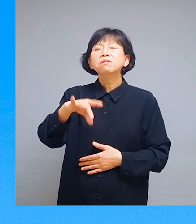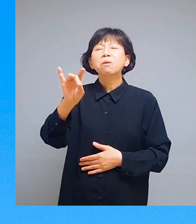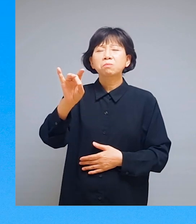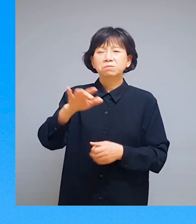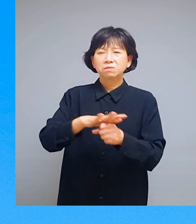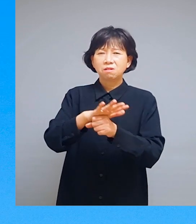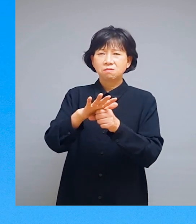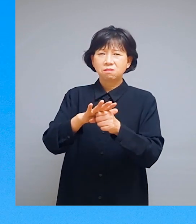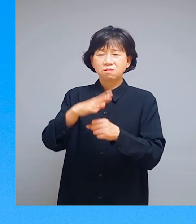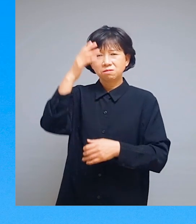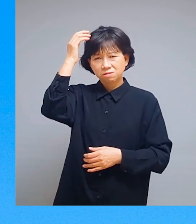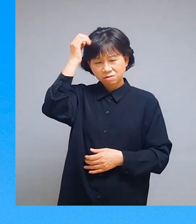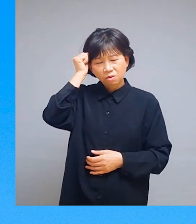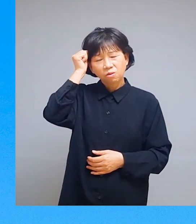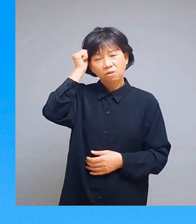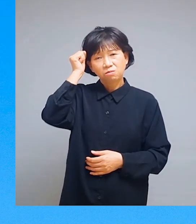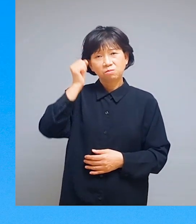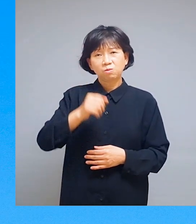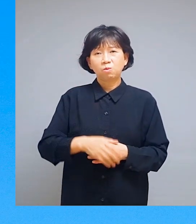기억하는 것.